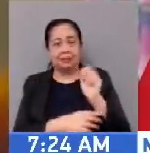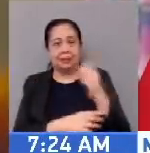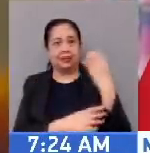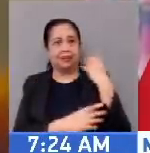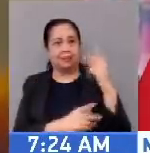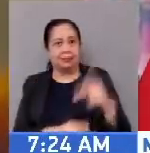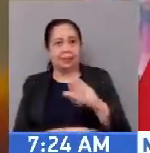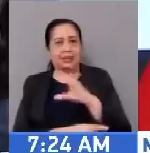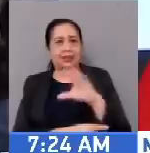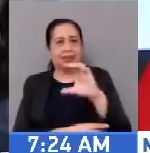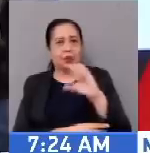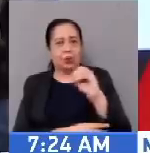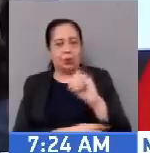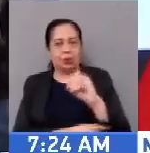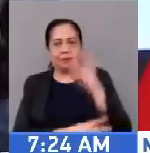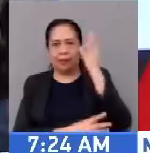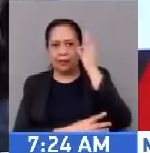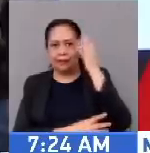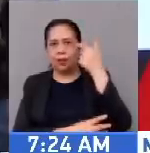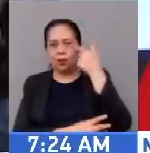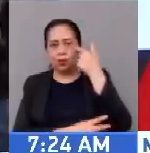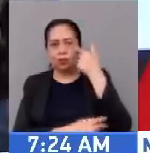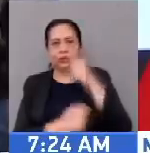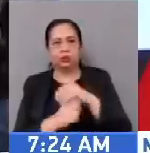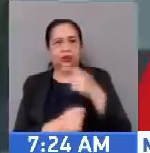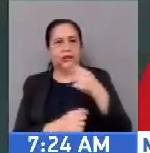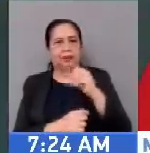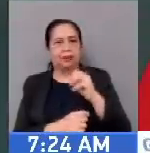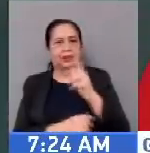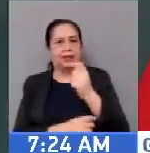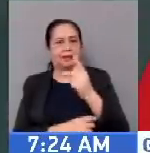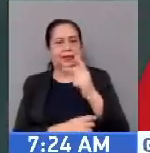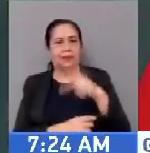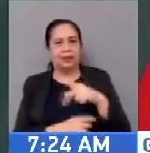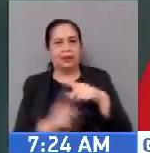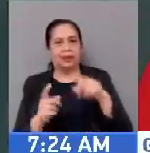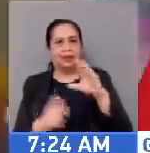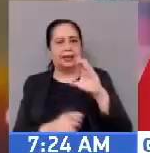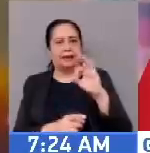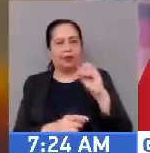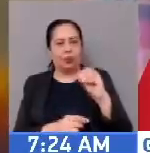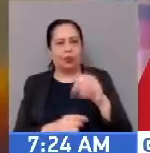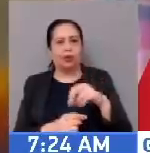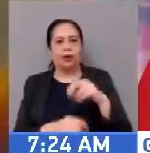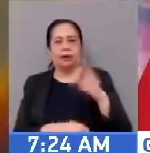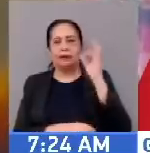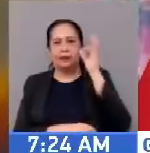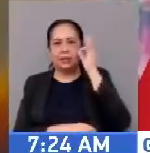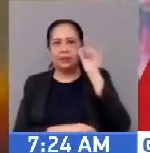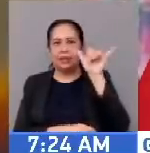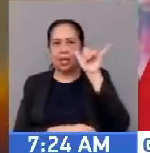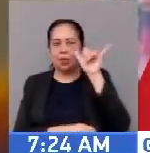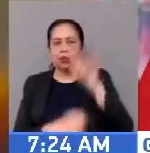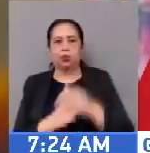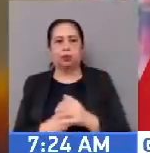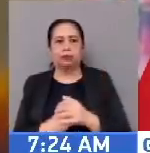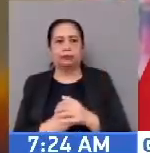Attorney Felipe L. Gozon at GMA EVP and CFO Felipe S. Yalong. Sina Ding Dong at